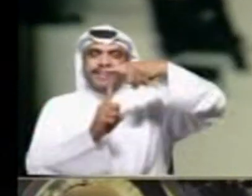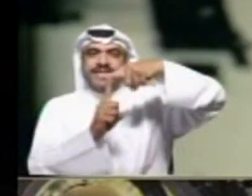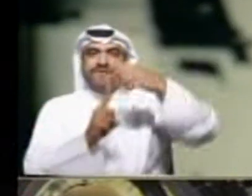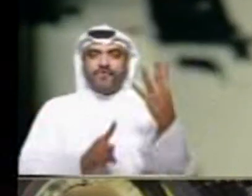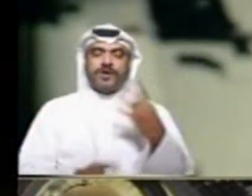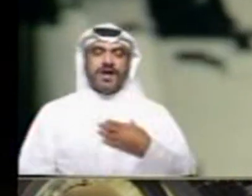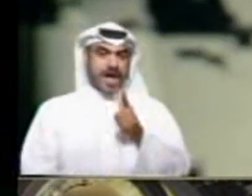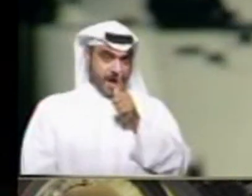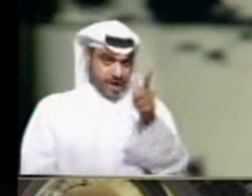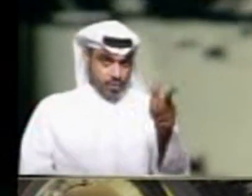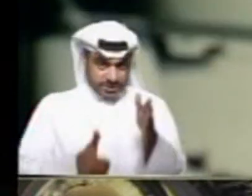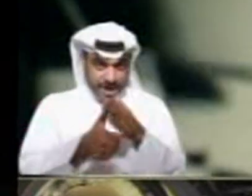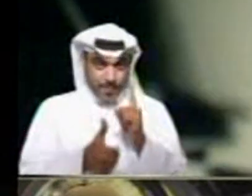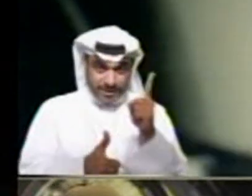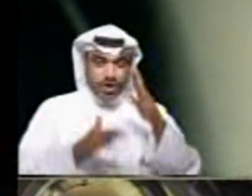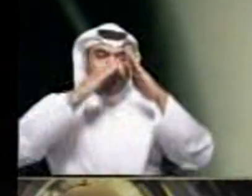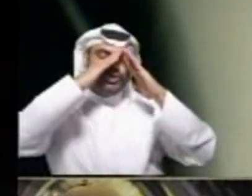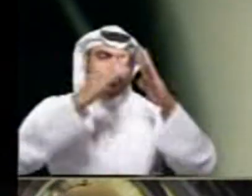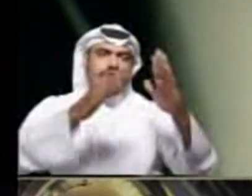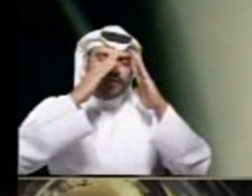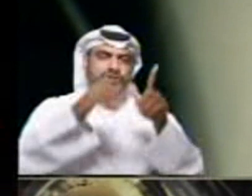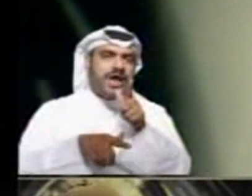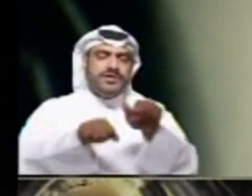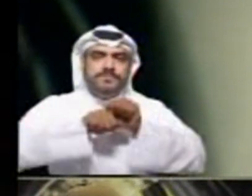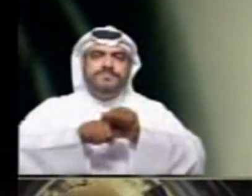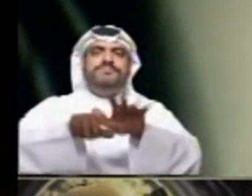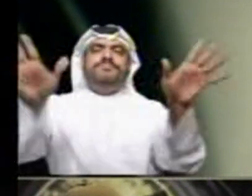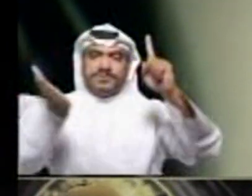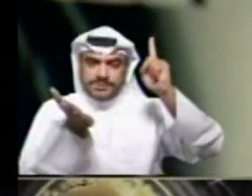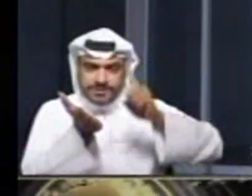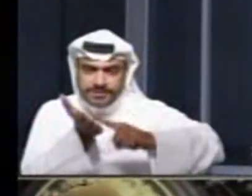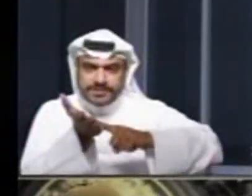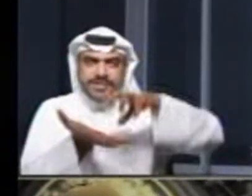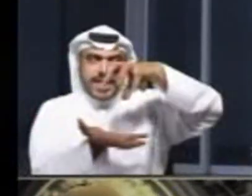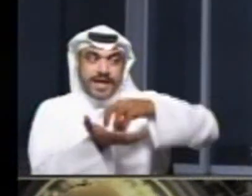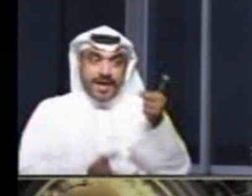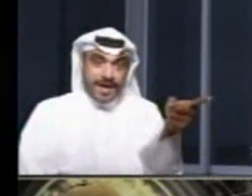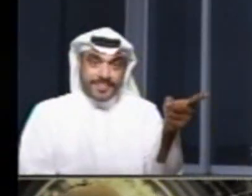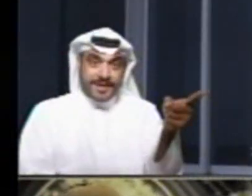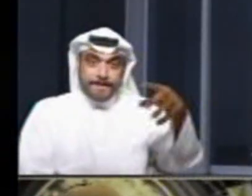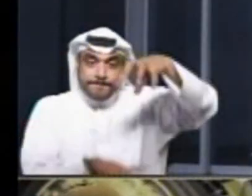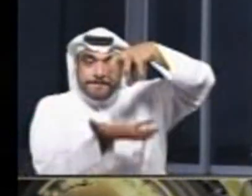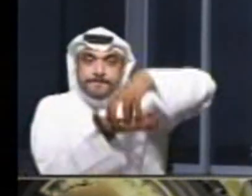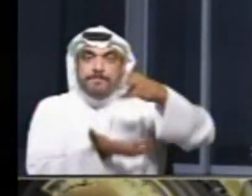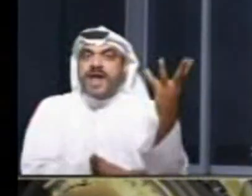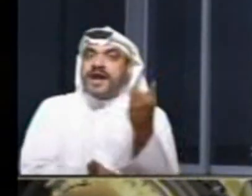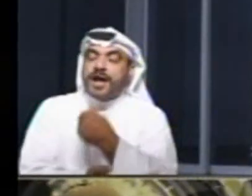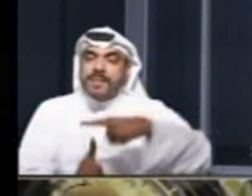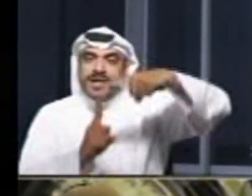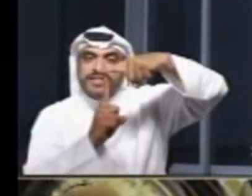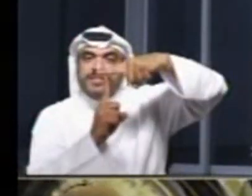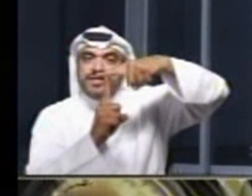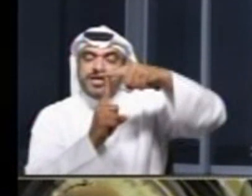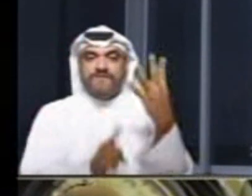الفرصة أني أبين الحالة الحالية لمبنى الركاب التيفور اللي هو المبنى الخطوط الجوية الكويتية. ولله الحمد احنا من